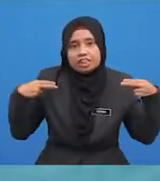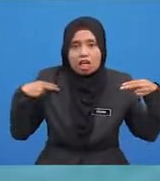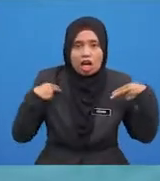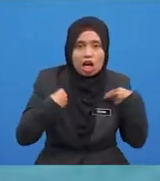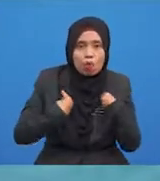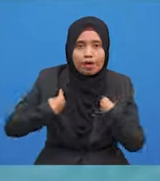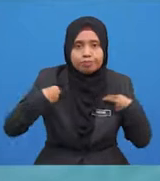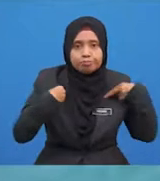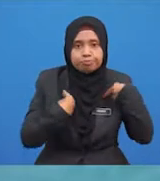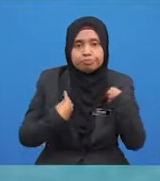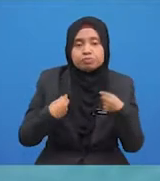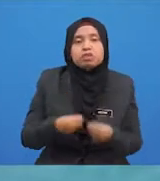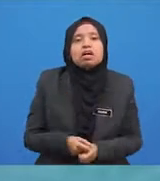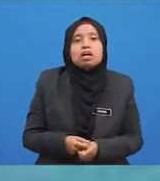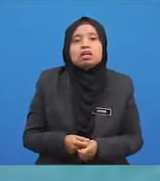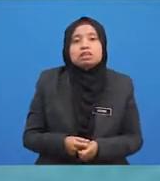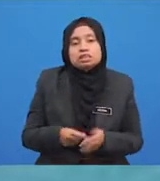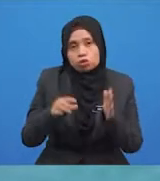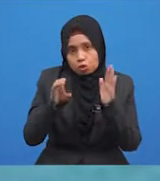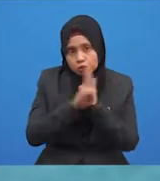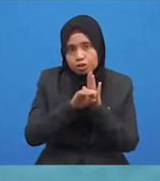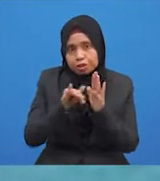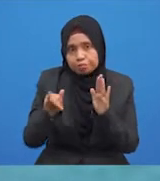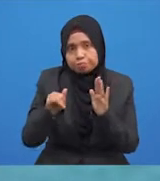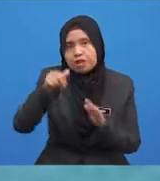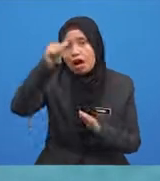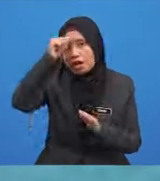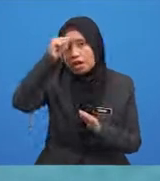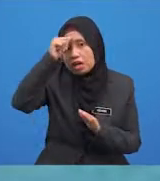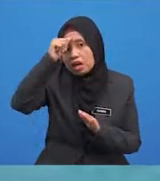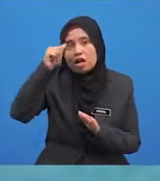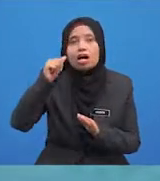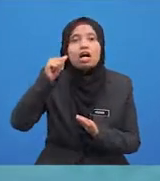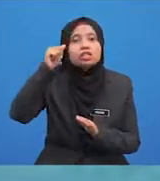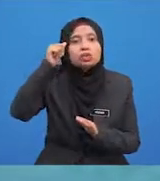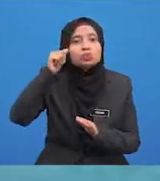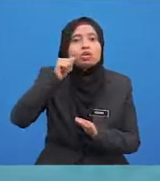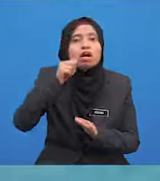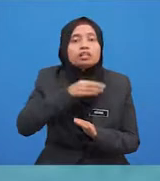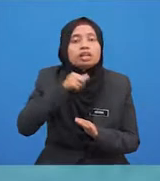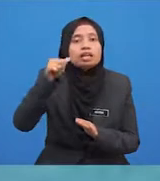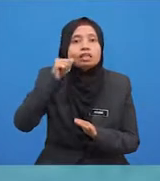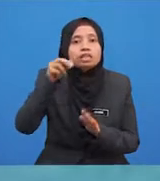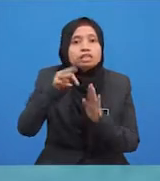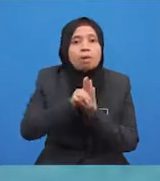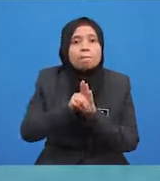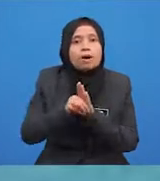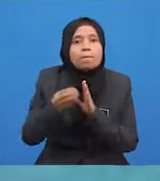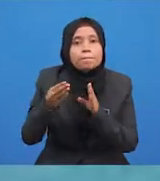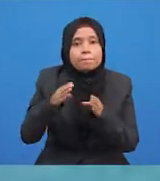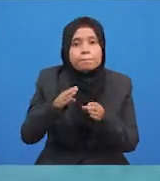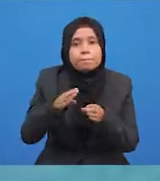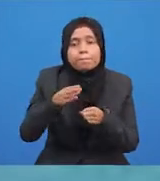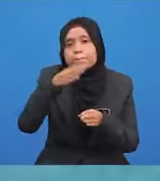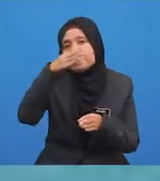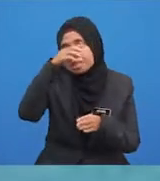haiwan. Hal ini dapat dibuktikan apabila ayah, Azura dan Anis membela oren